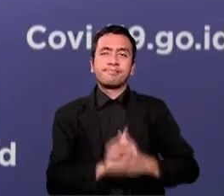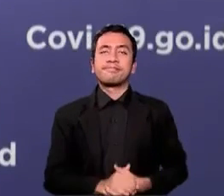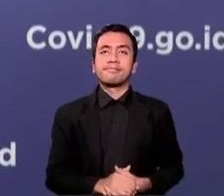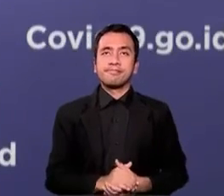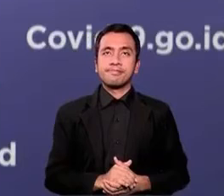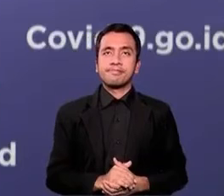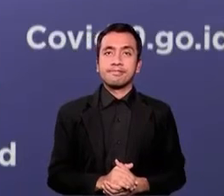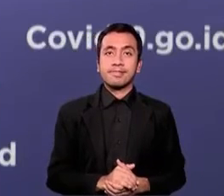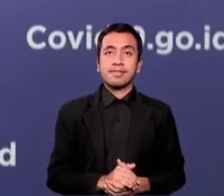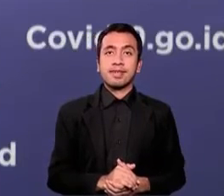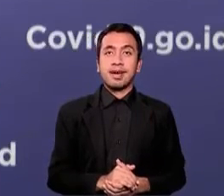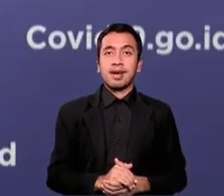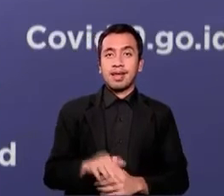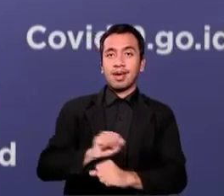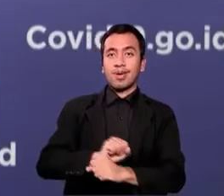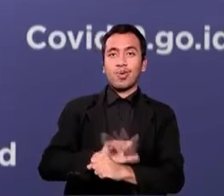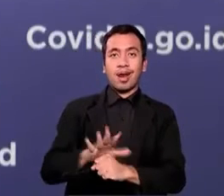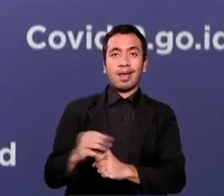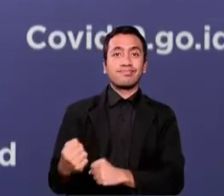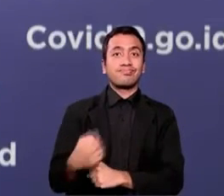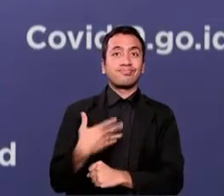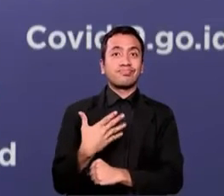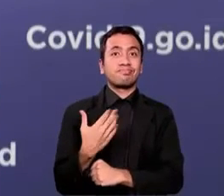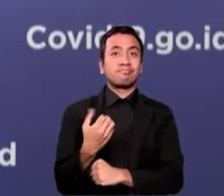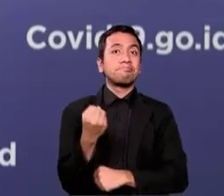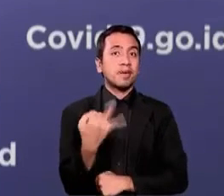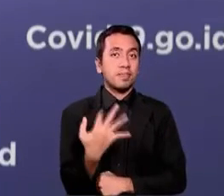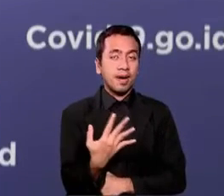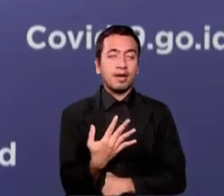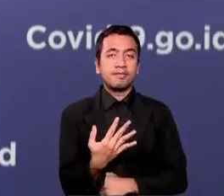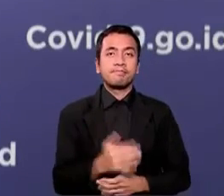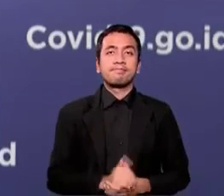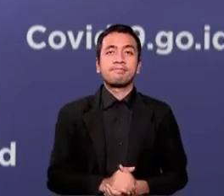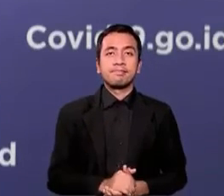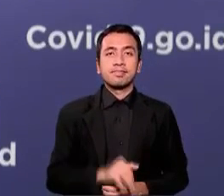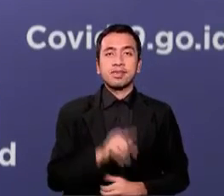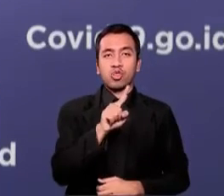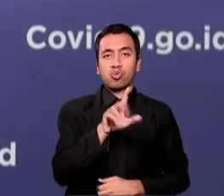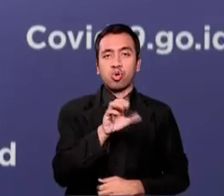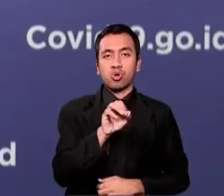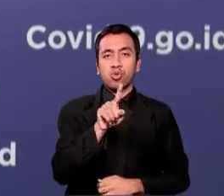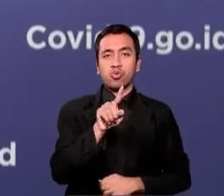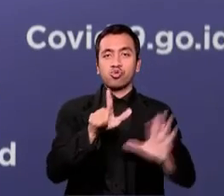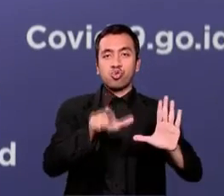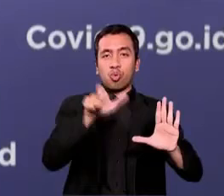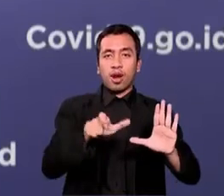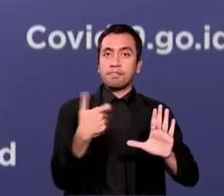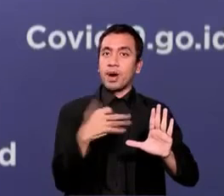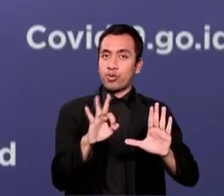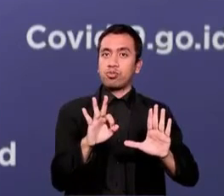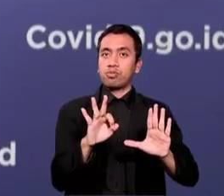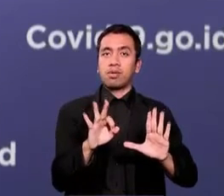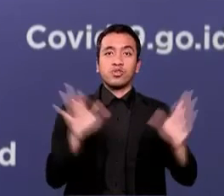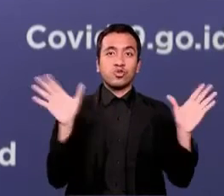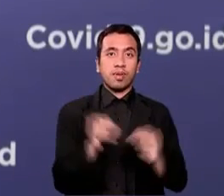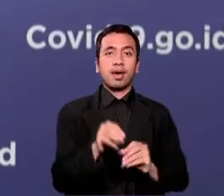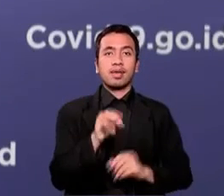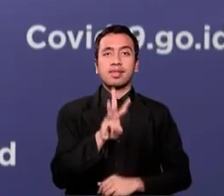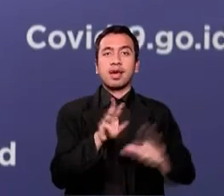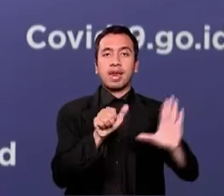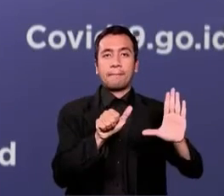kasus positif terkonfirmasi adalah 1017 orang sehingga totalnya Menjadi